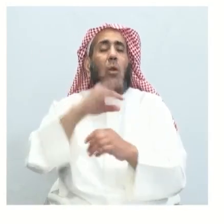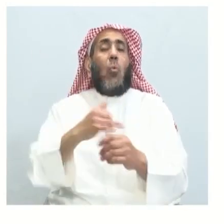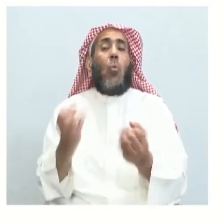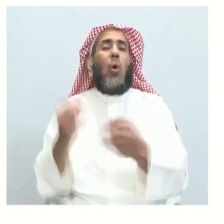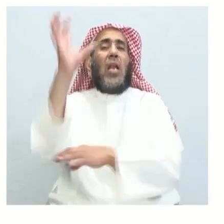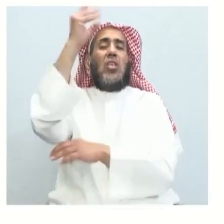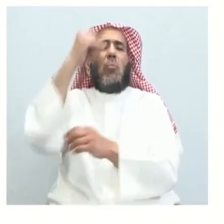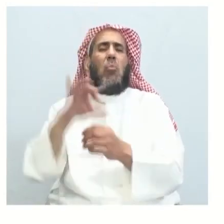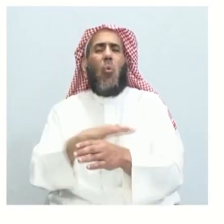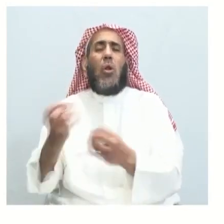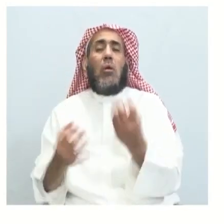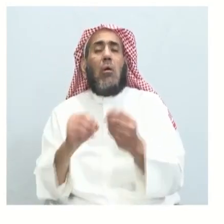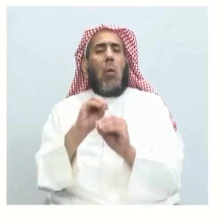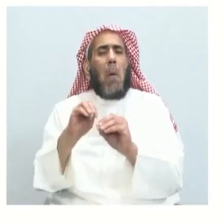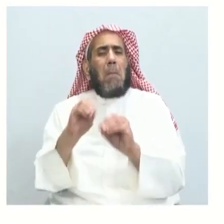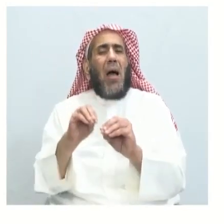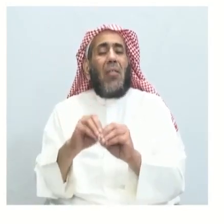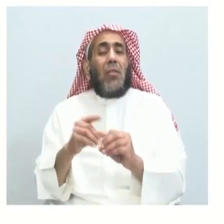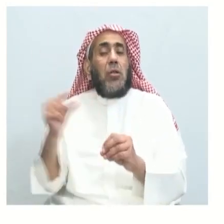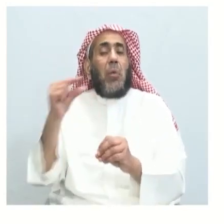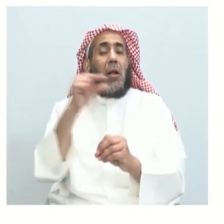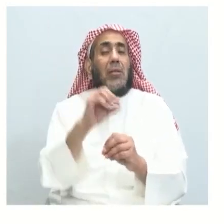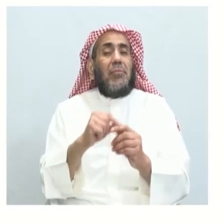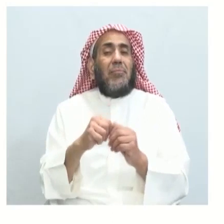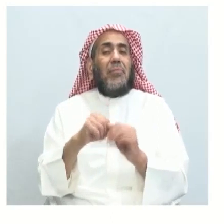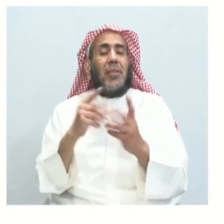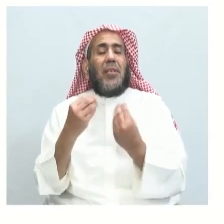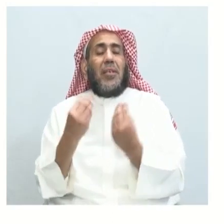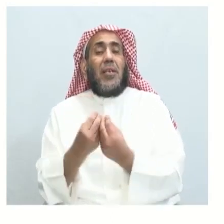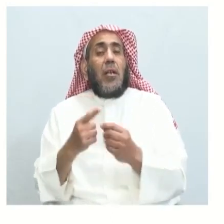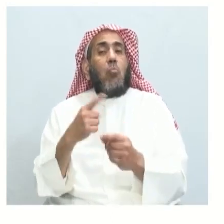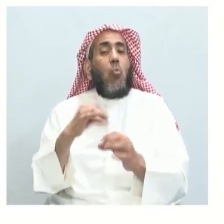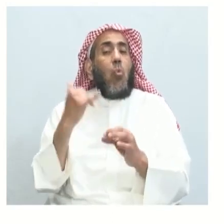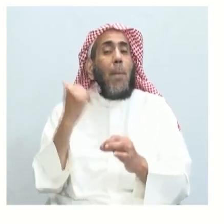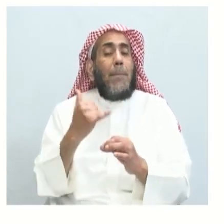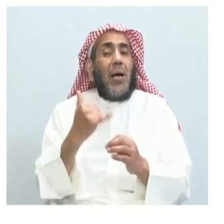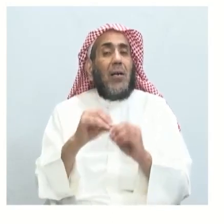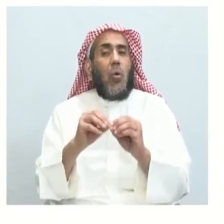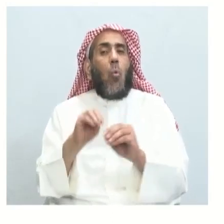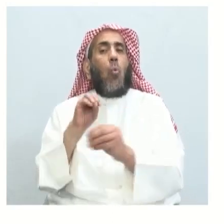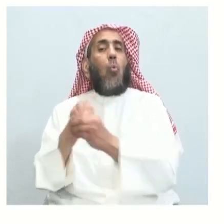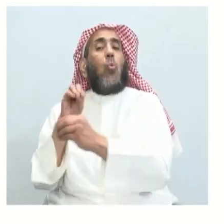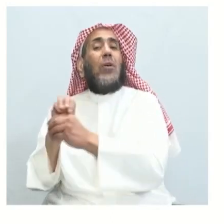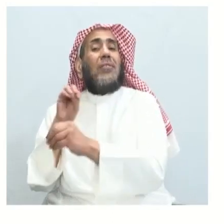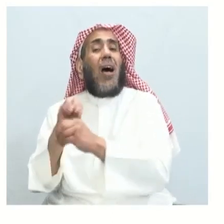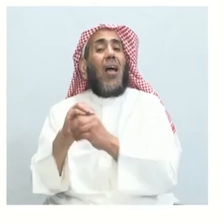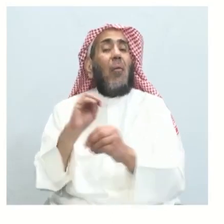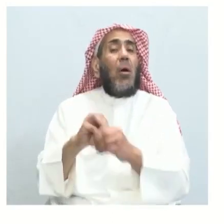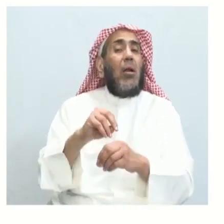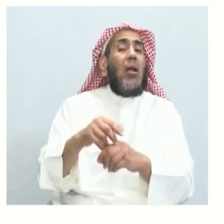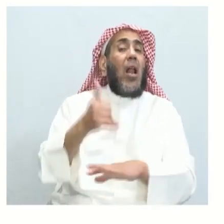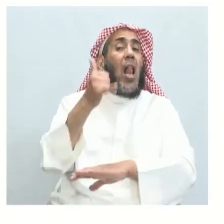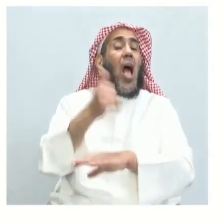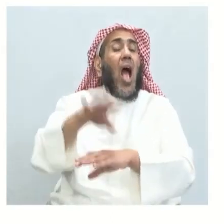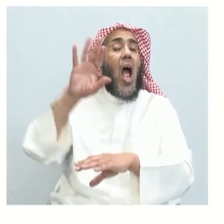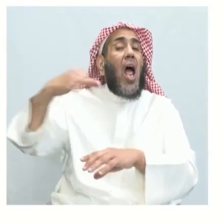شجره مثمره فهو اعطاهم بعض العبارات المصطلحات في لحاجه فكان هو وصايا اعطاها ابو بكر رضي الله